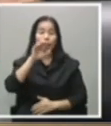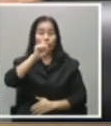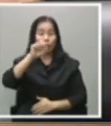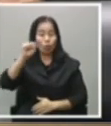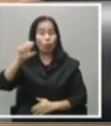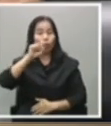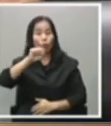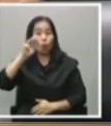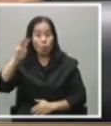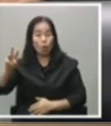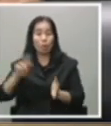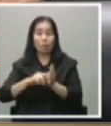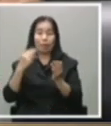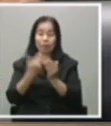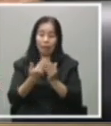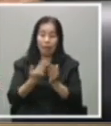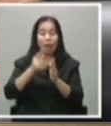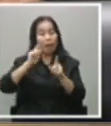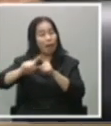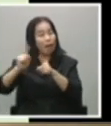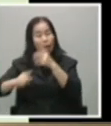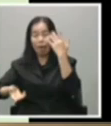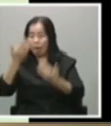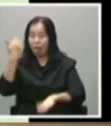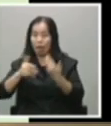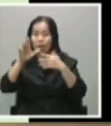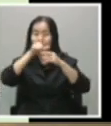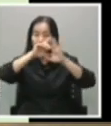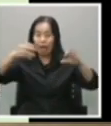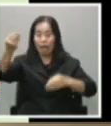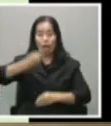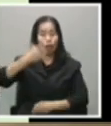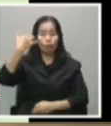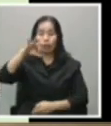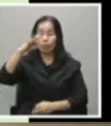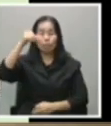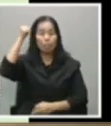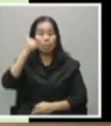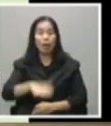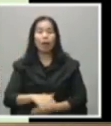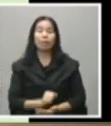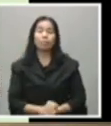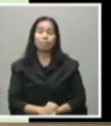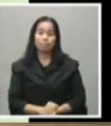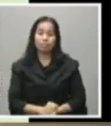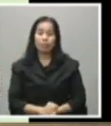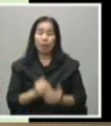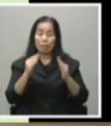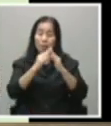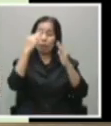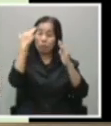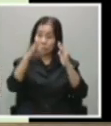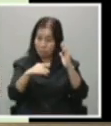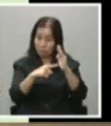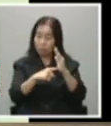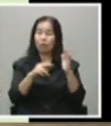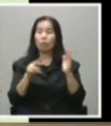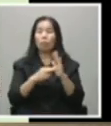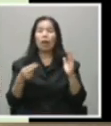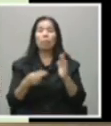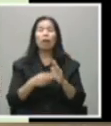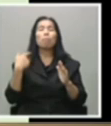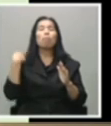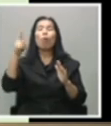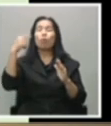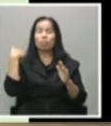ต้องไม่รับเงินหรือผลประโยชน์ใดๆจากราชการหรือหน่วยงานของรัฐกรณีอยู่บ้านฟรีถือว่าเป็นการรับประโยชน์จากหน่ว